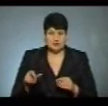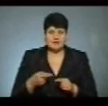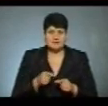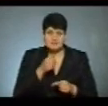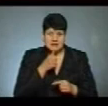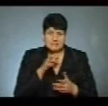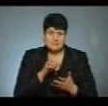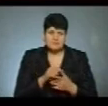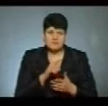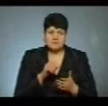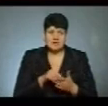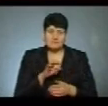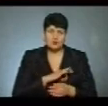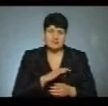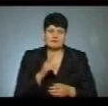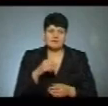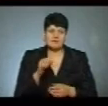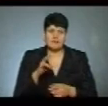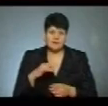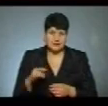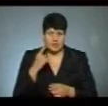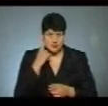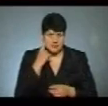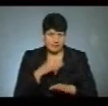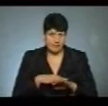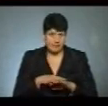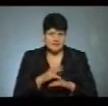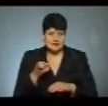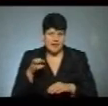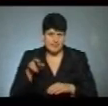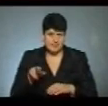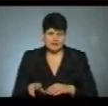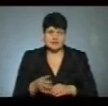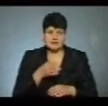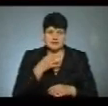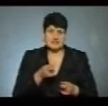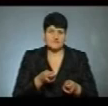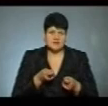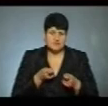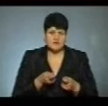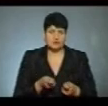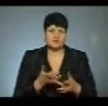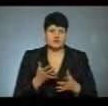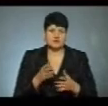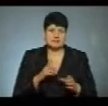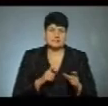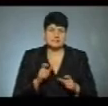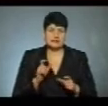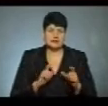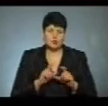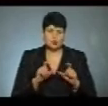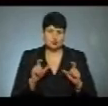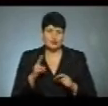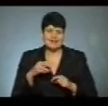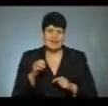займаються питанням використання даних для оцінки населення, розповів Суспільному завідувач відділу моделювання Інституту демографії та